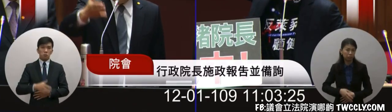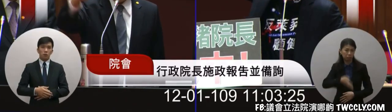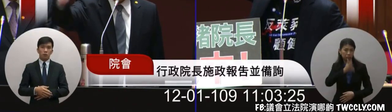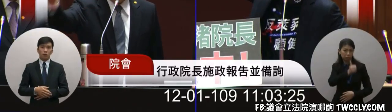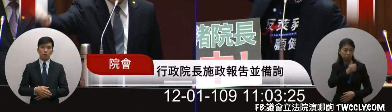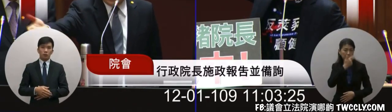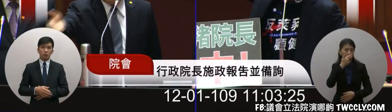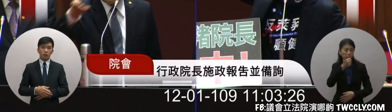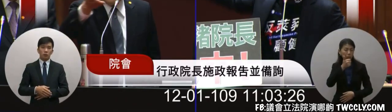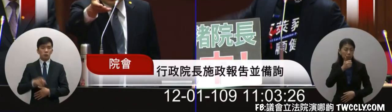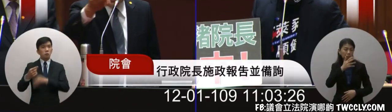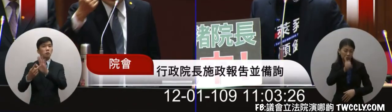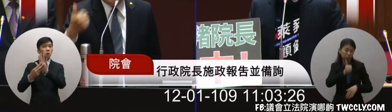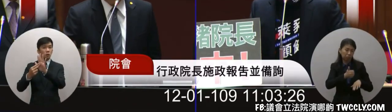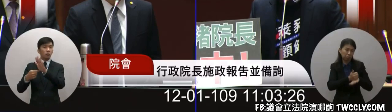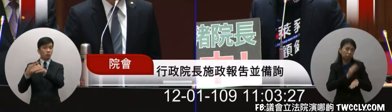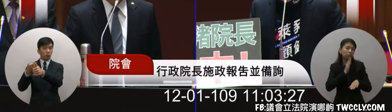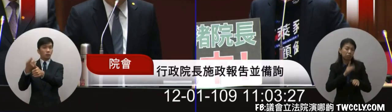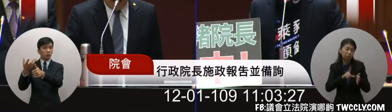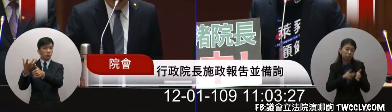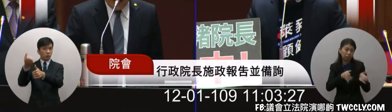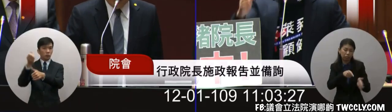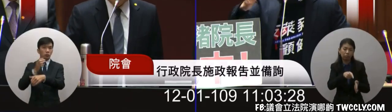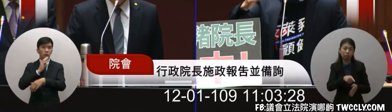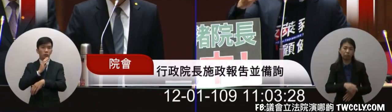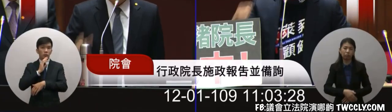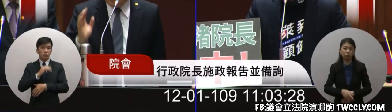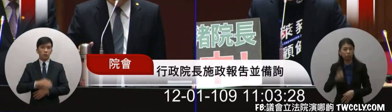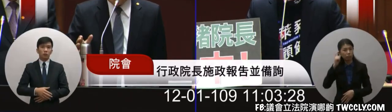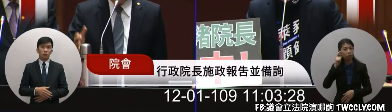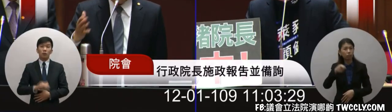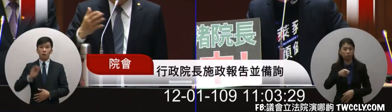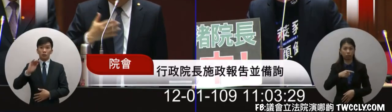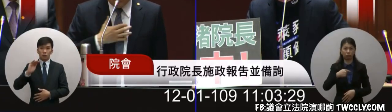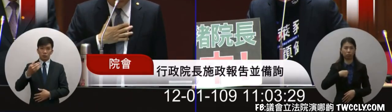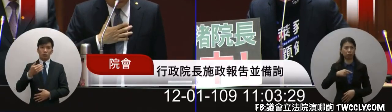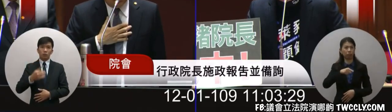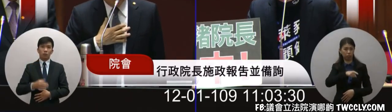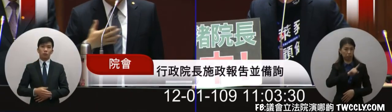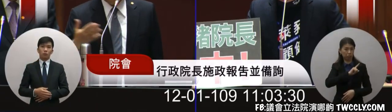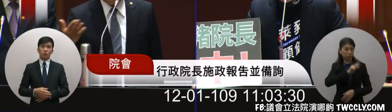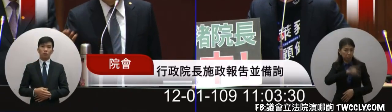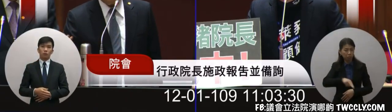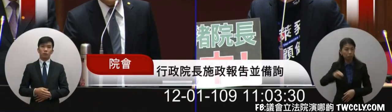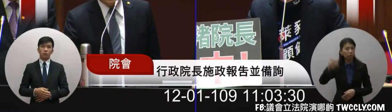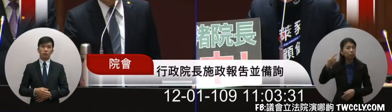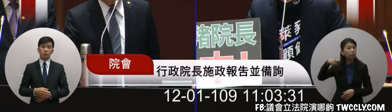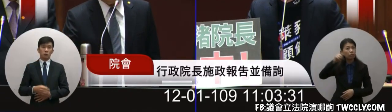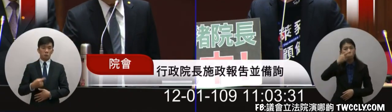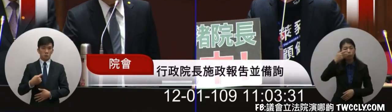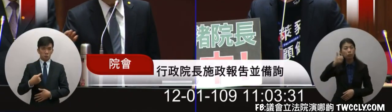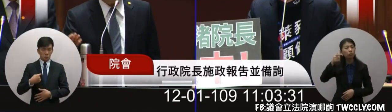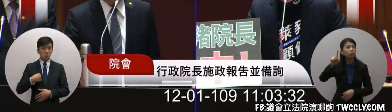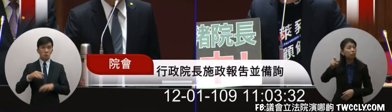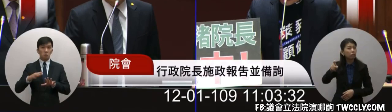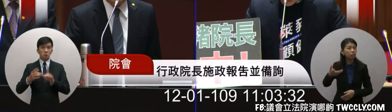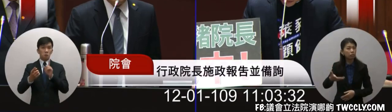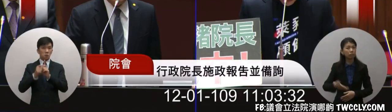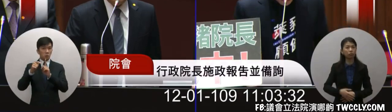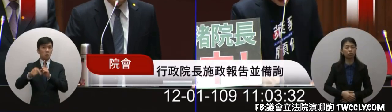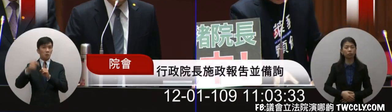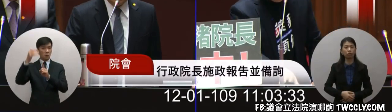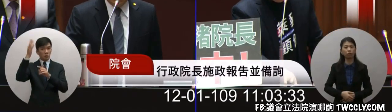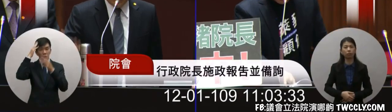政院长啊。 要怎么讲？但是你的 是吗？但你现在讲说苏贞昌做得到，就代表赖清德做不到？ 我现在会做朱温守得很